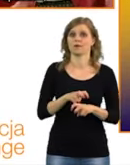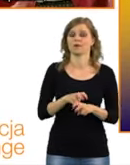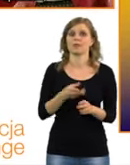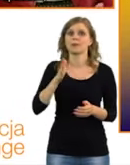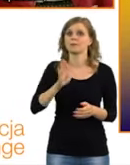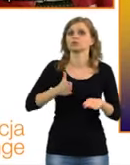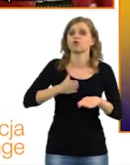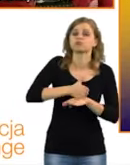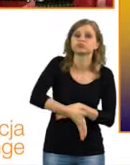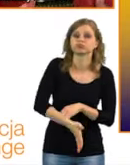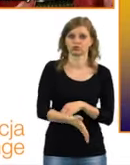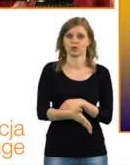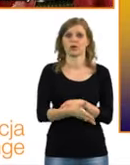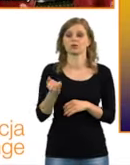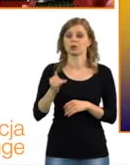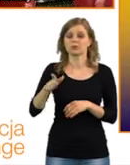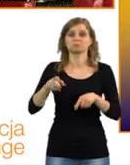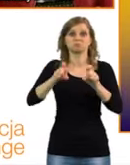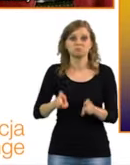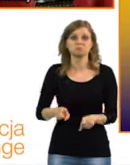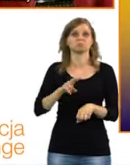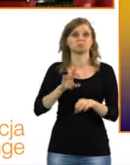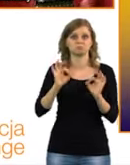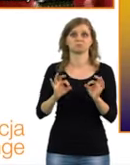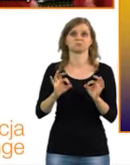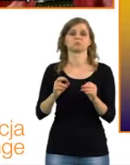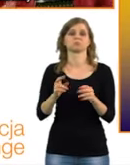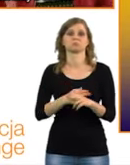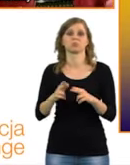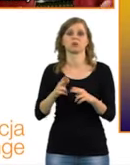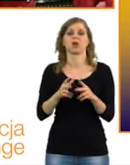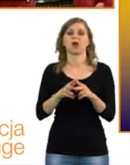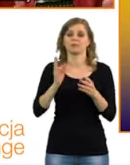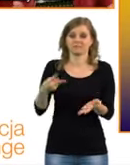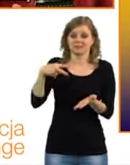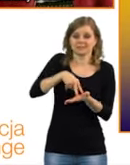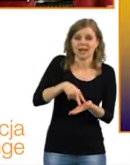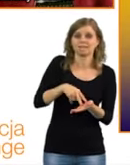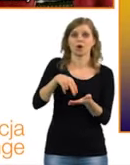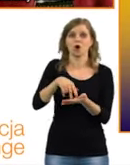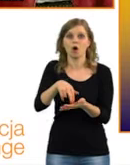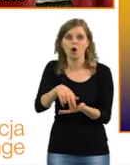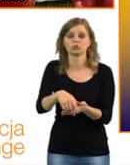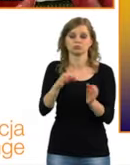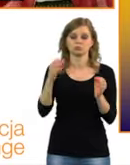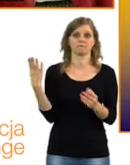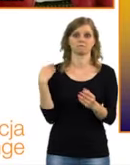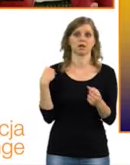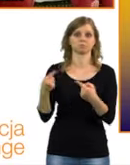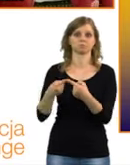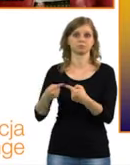Nie będzie opóźnień. Będą siadały o czasie, będą wstawały, chodziły o czasie,